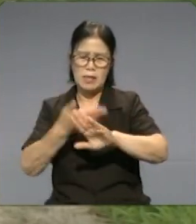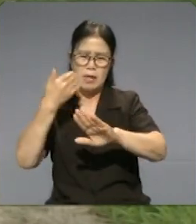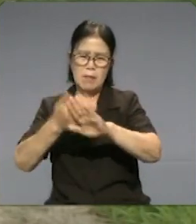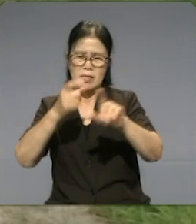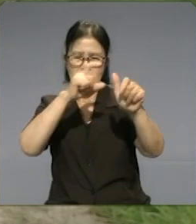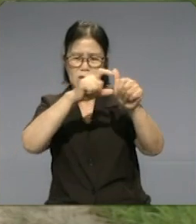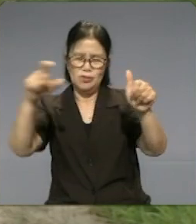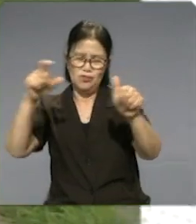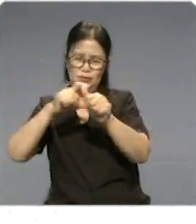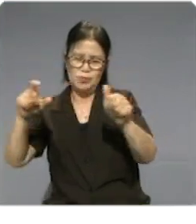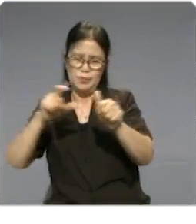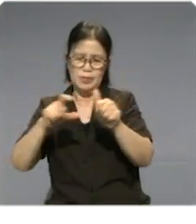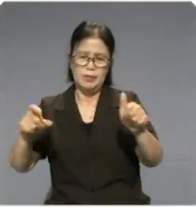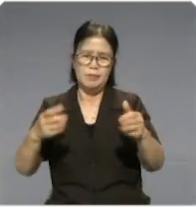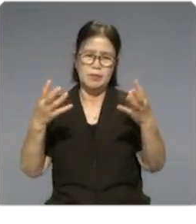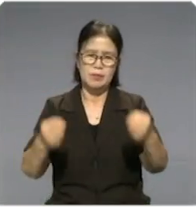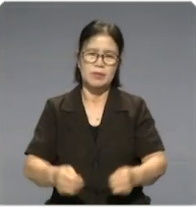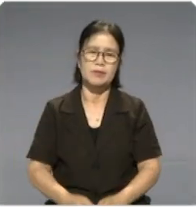곳곳에 걸려 있습니다.